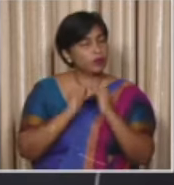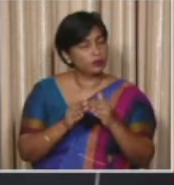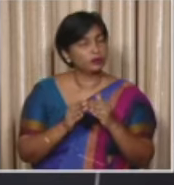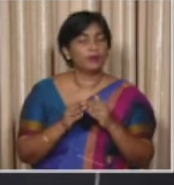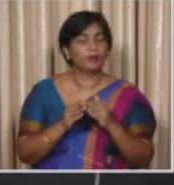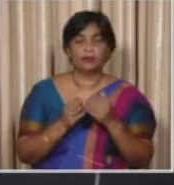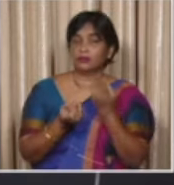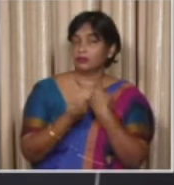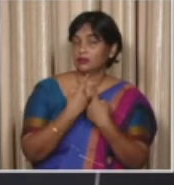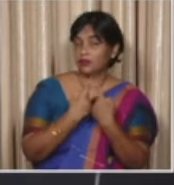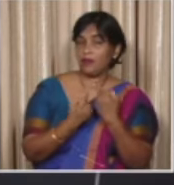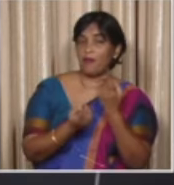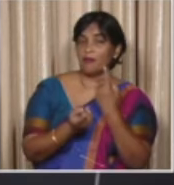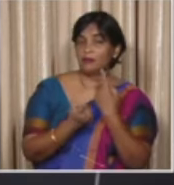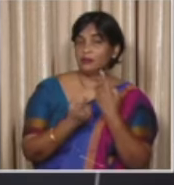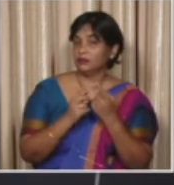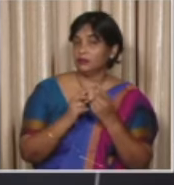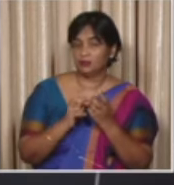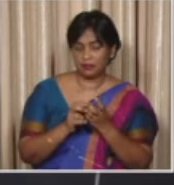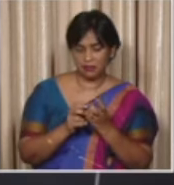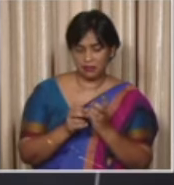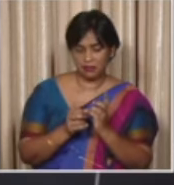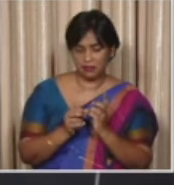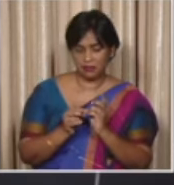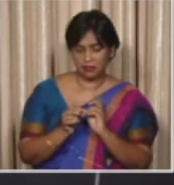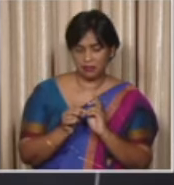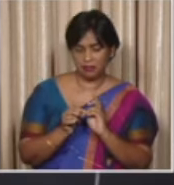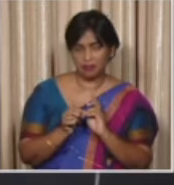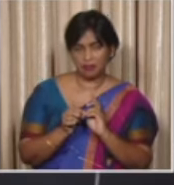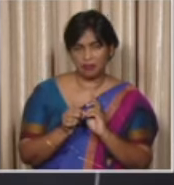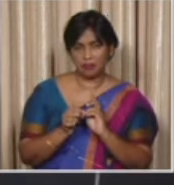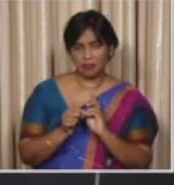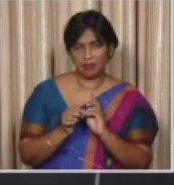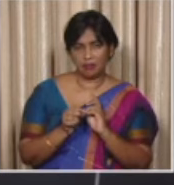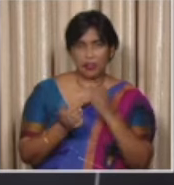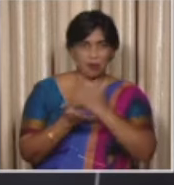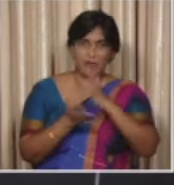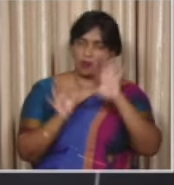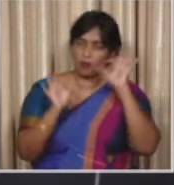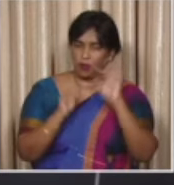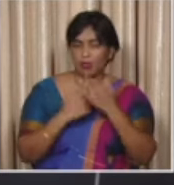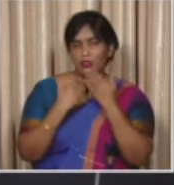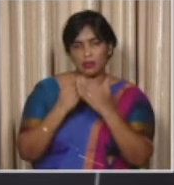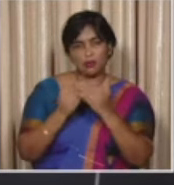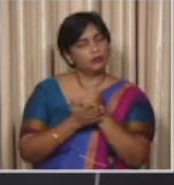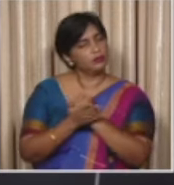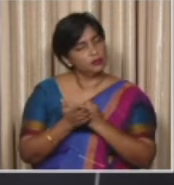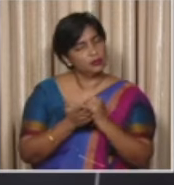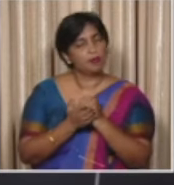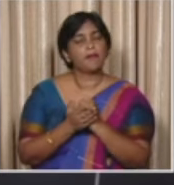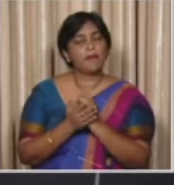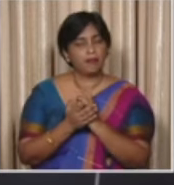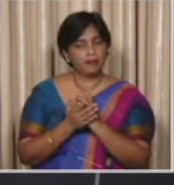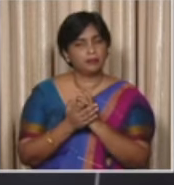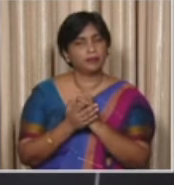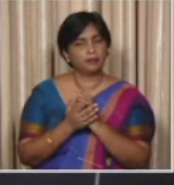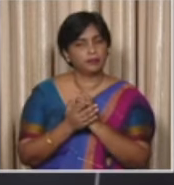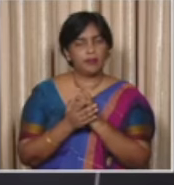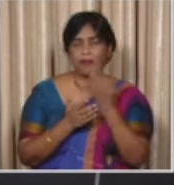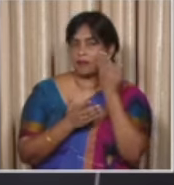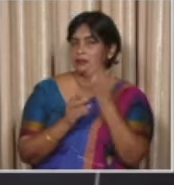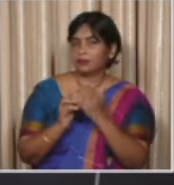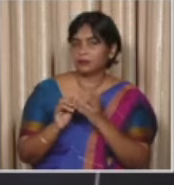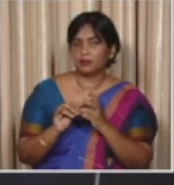සාම්පල්ස් එතුමල්ලා ඒකට මේ බාධාවන් කළේ නැහැ. ඒකන මම ස්තුතිවන්ත වෙනවා. මේ සියලු සර්කිල්ට